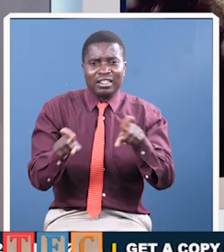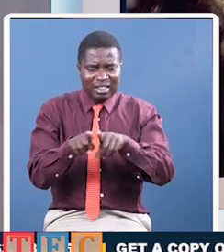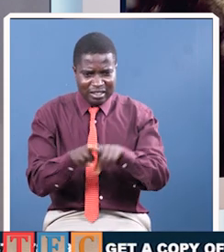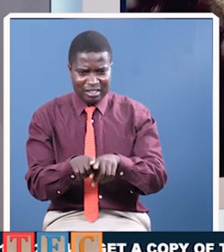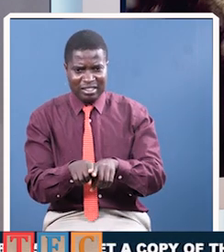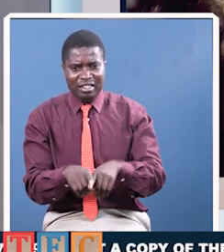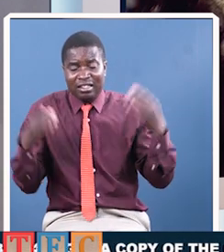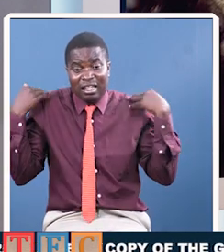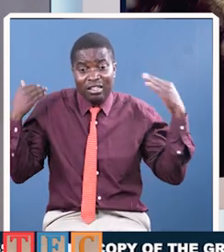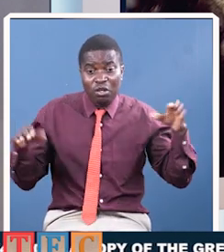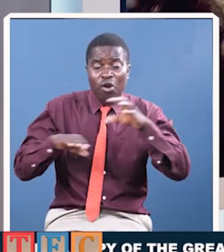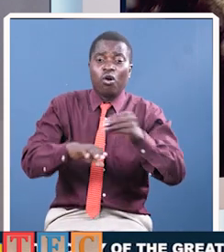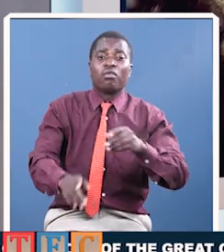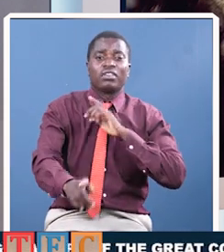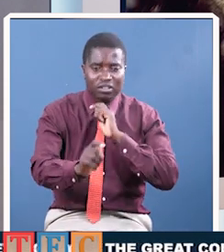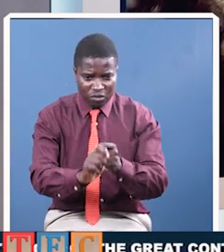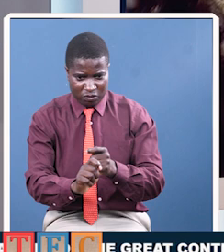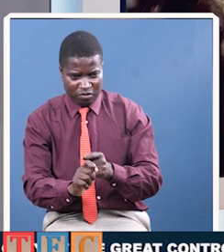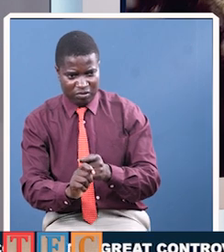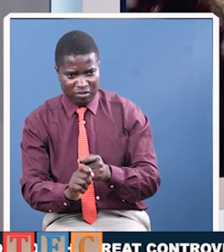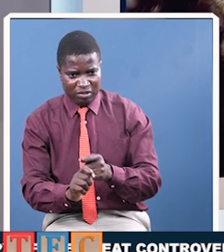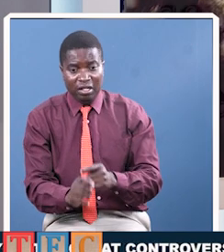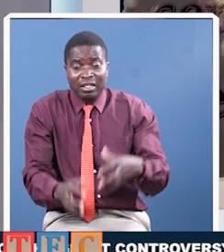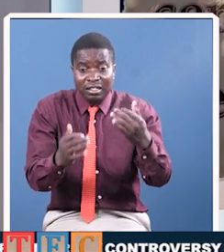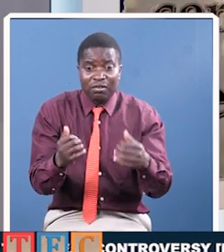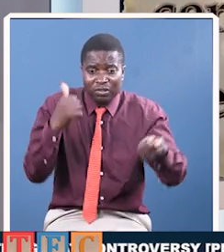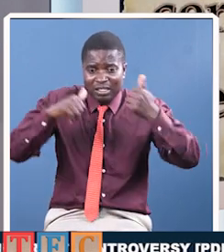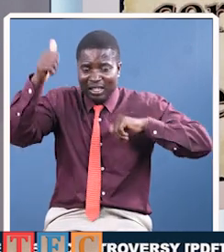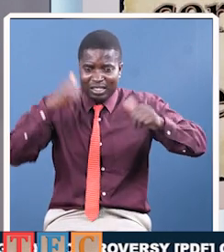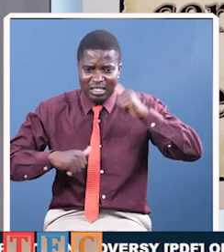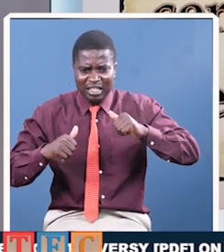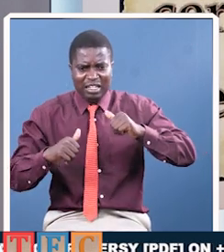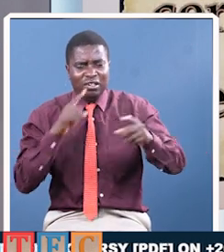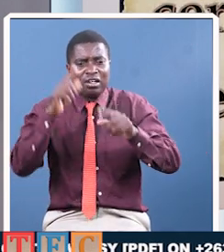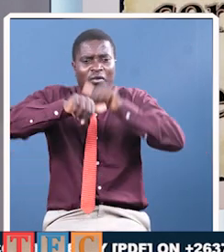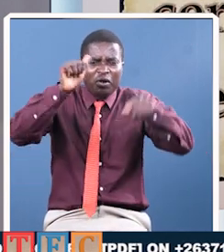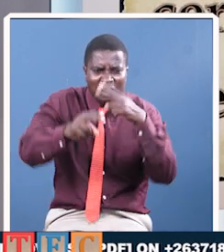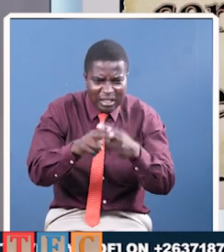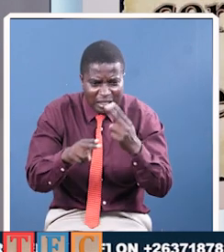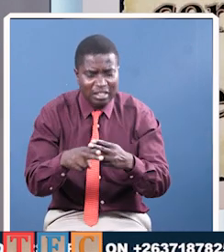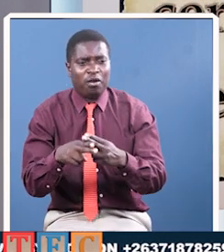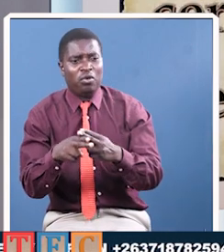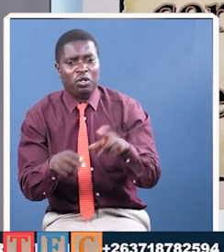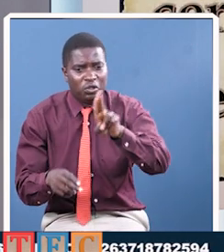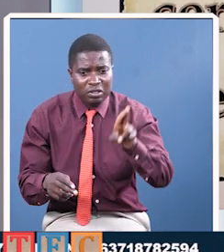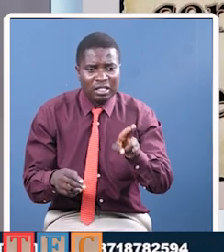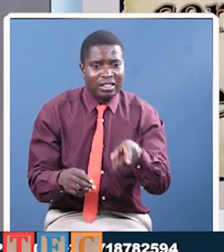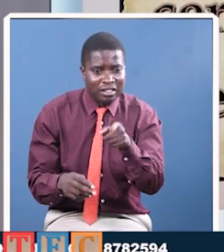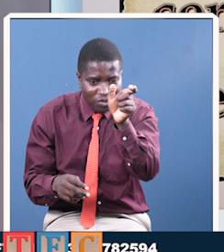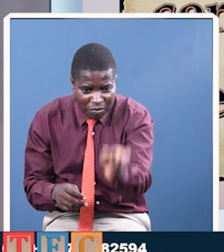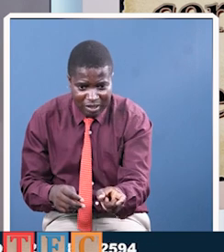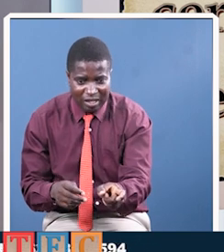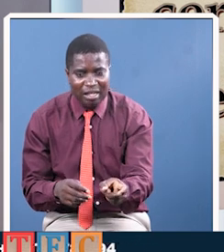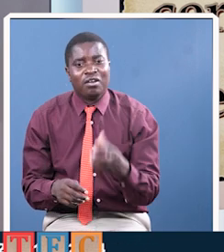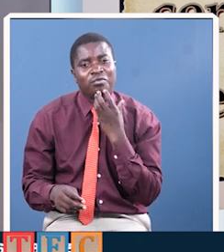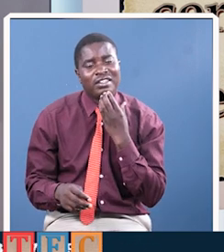ukaverenga nganga iri pana Acts chapter 13 inonzi zita rake raaisevenzesa kuita unganga ainzi Bari Jesu,